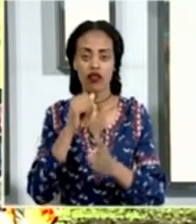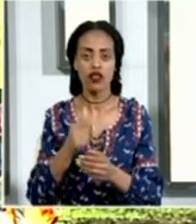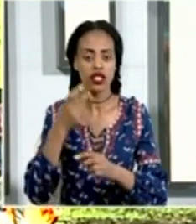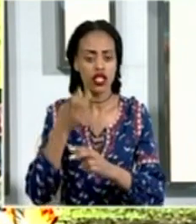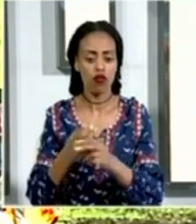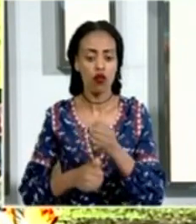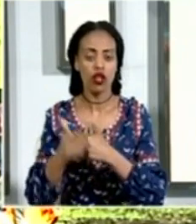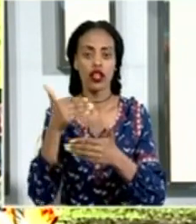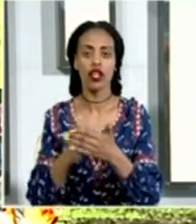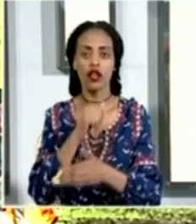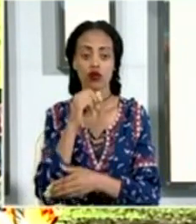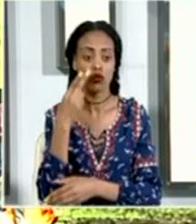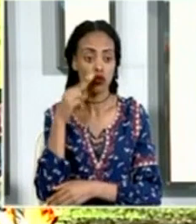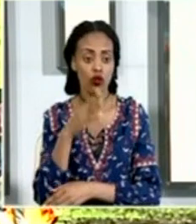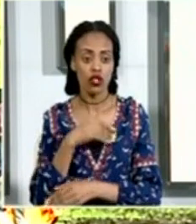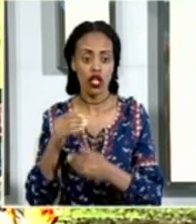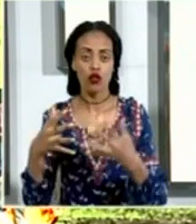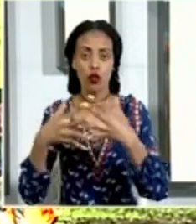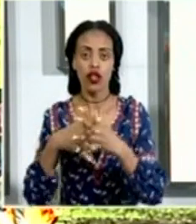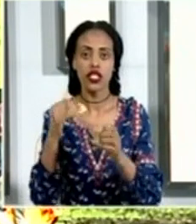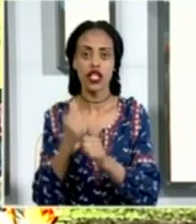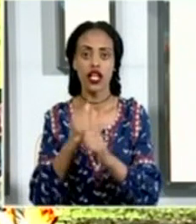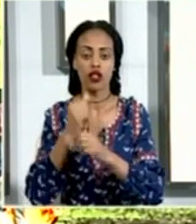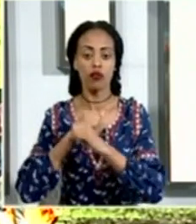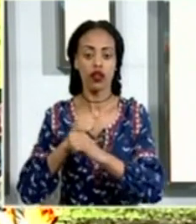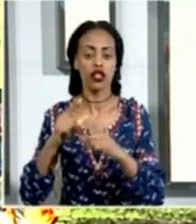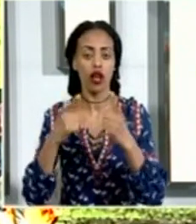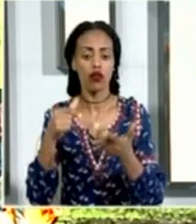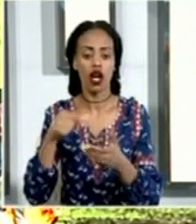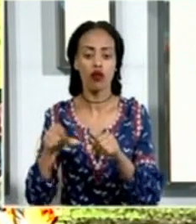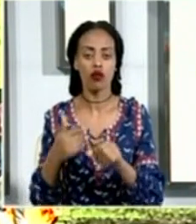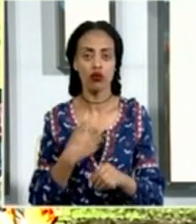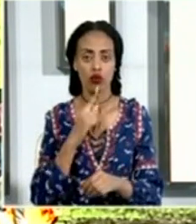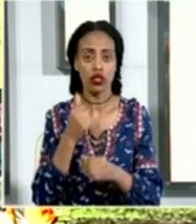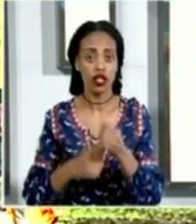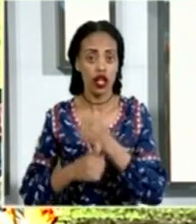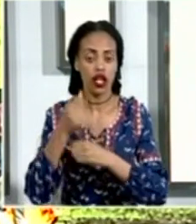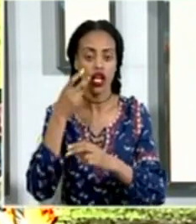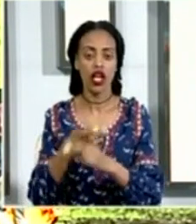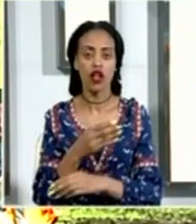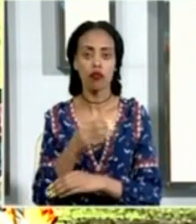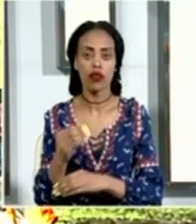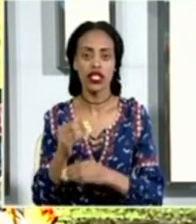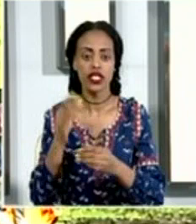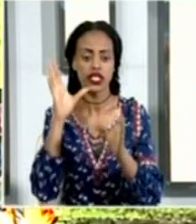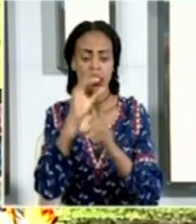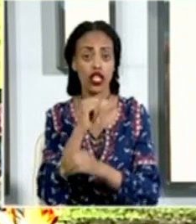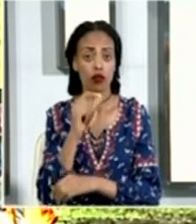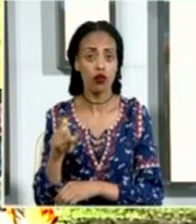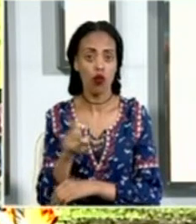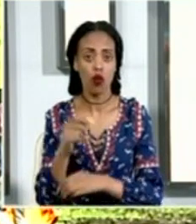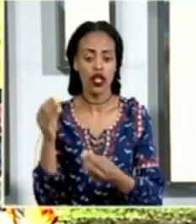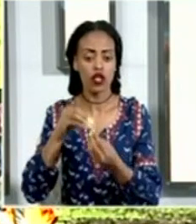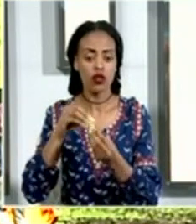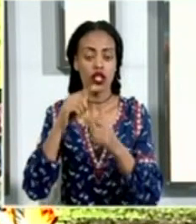ጉድኣት ንኸየብፅሕን እንሪኦ ዘለና ዝተዋደደ ስራሕቲ ምኸተ ዓብዪ ኣበርክቶ ዘለዎ እዩ። እቲ ሓደጋ ከቢድን ዘይተገመተን ብምዃኑ